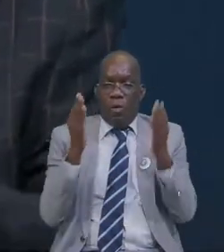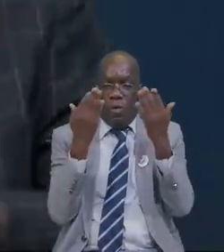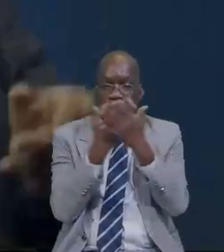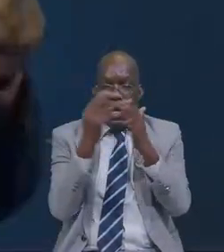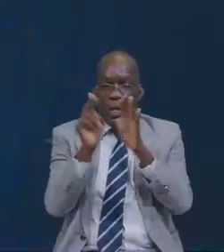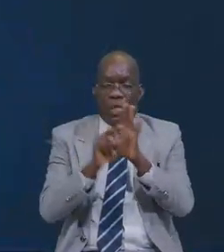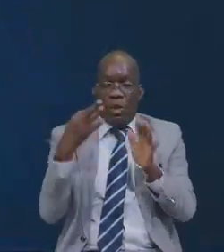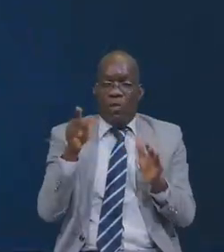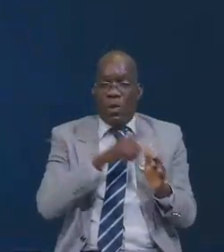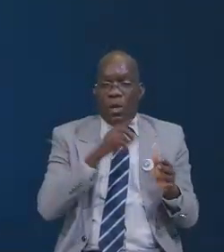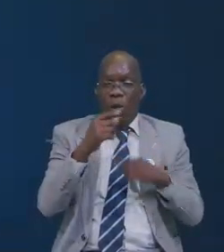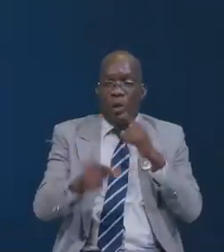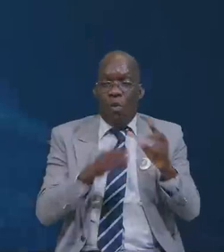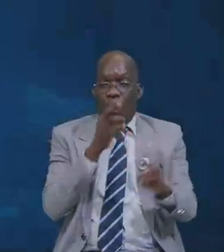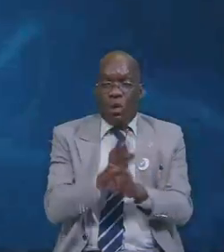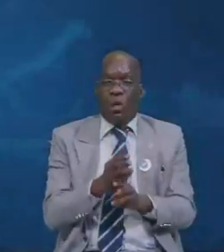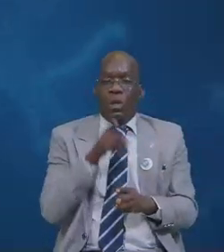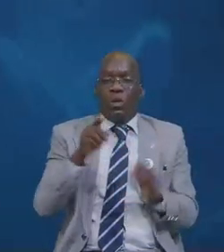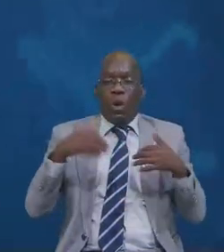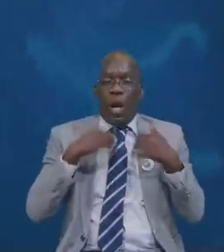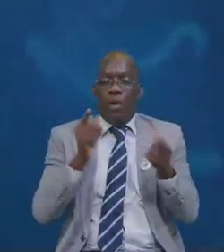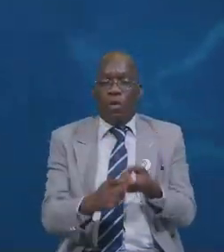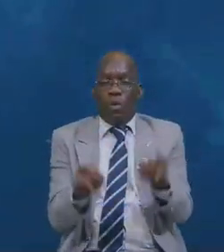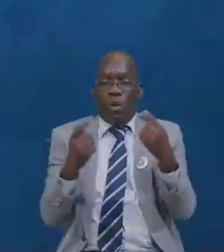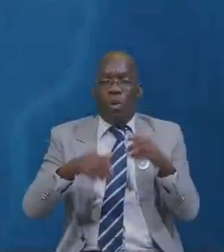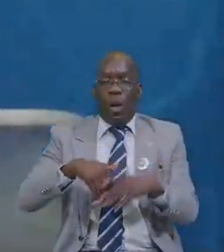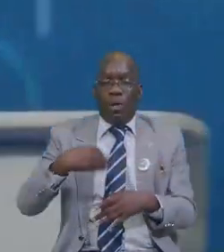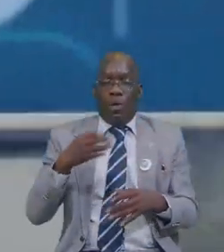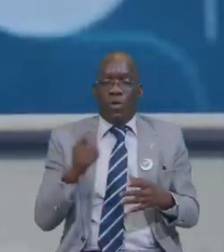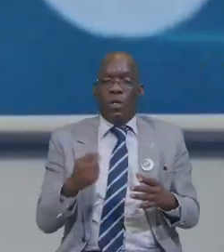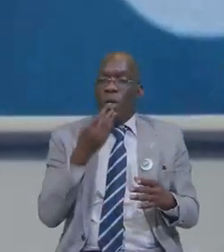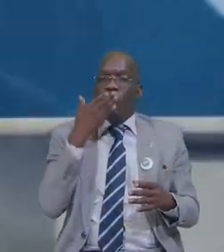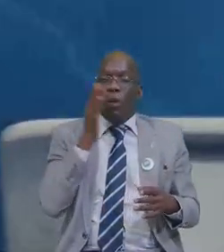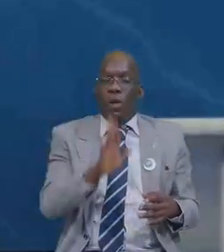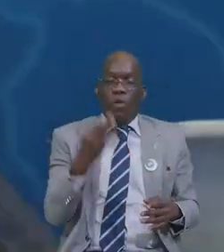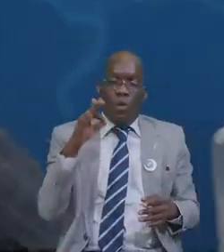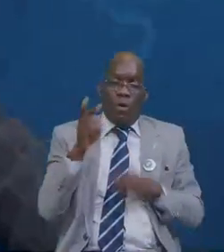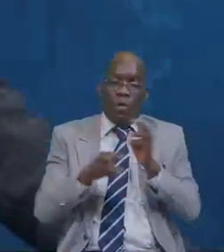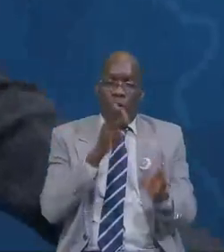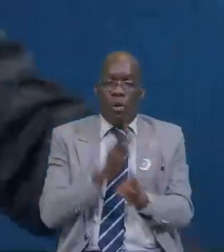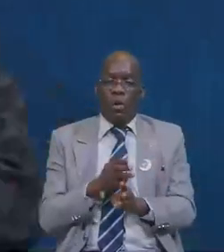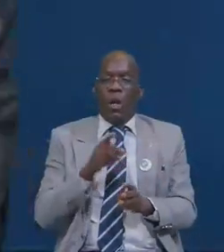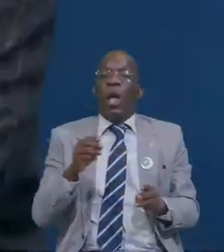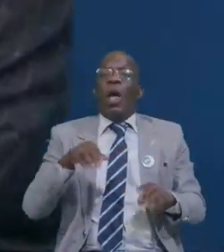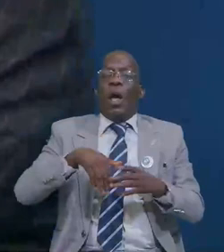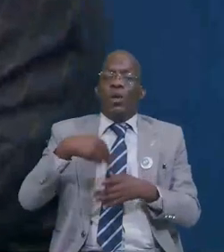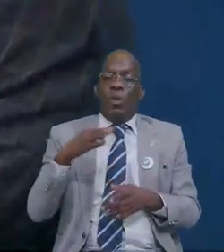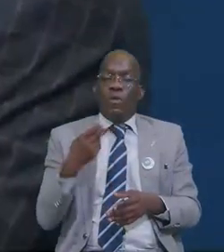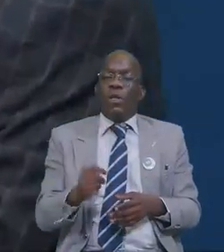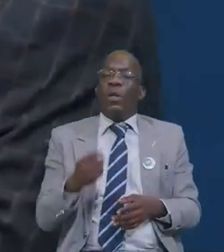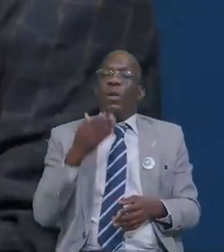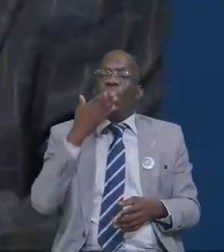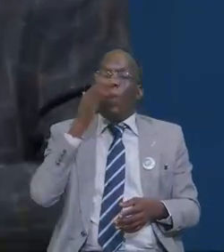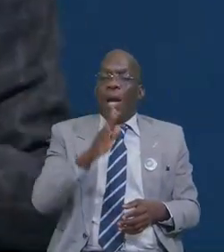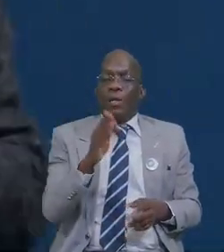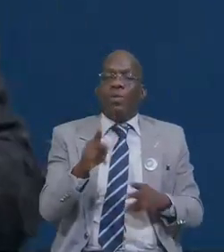sortir des ténèbres du monde. Tu dois venir sortir du mal du monde. Sortir des pratiques pécheresses